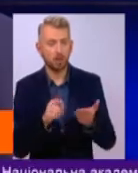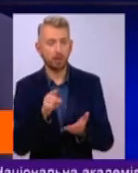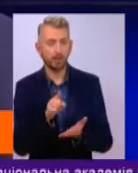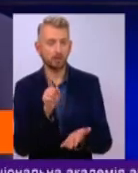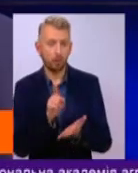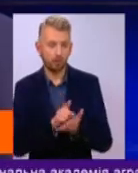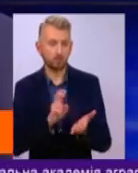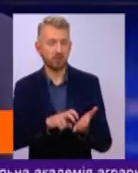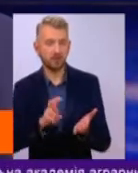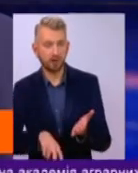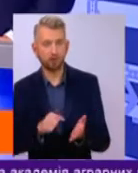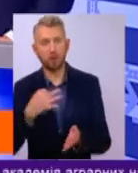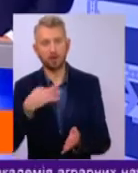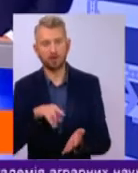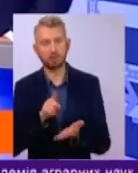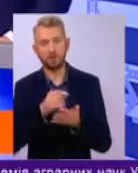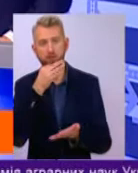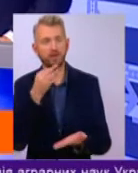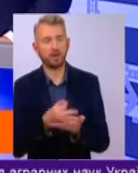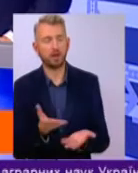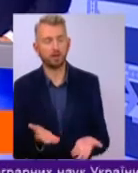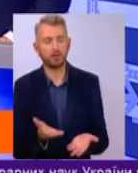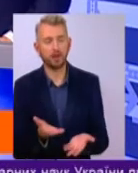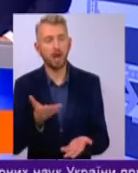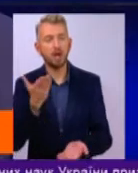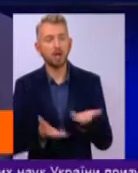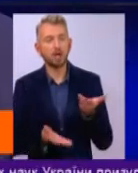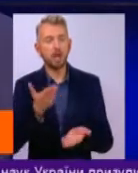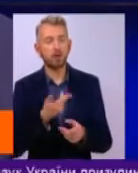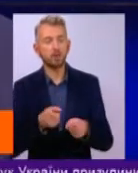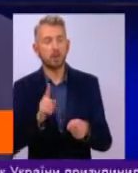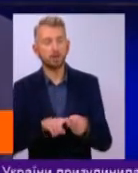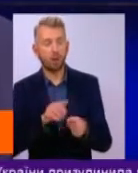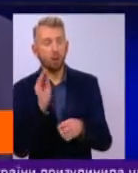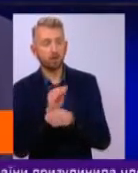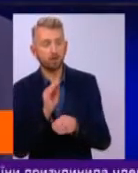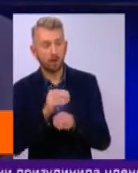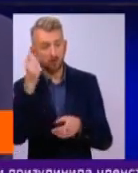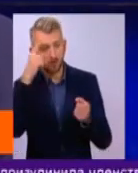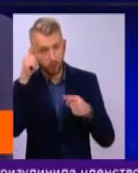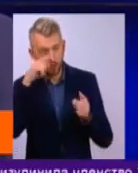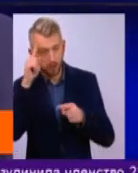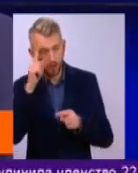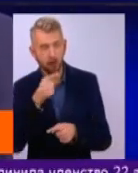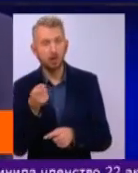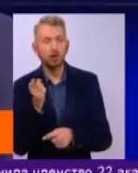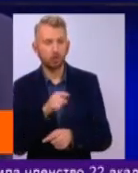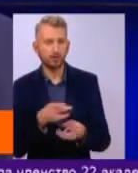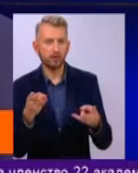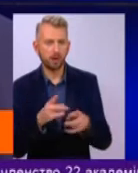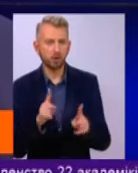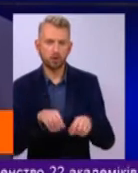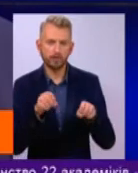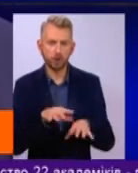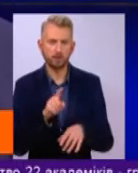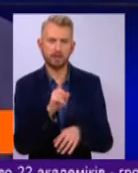у відставку, а син нести відповідальність. Якщо це обвинувачення надумане, тоді, напевно, треба щось вирішувати